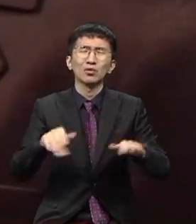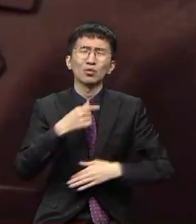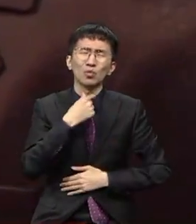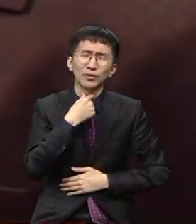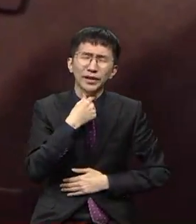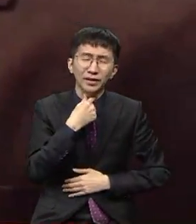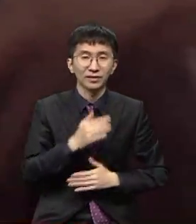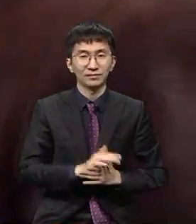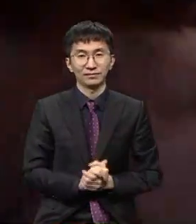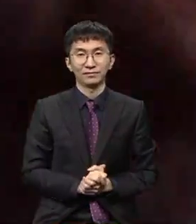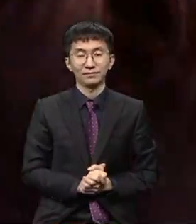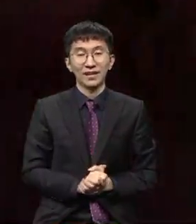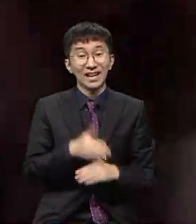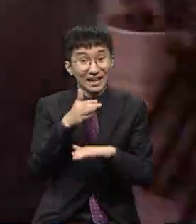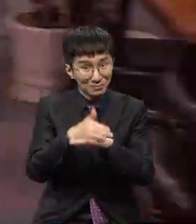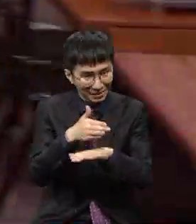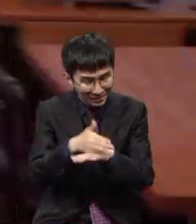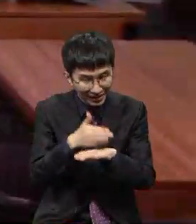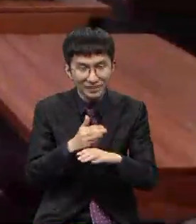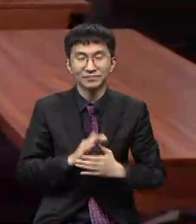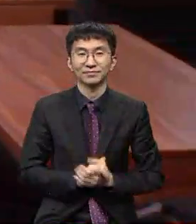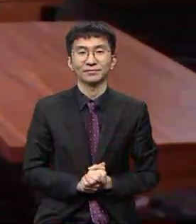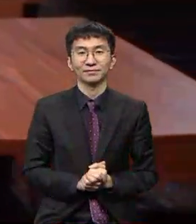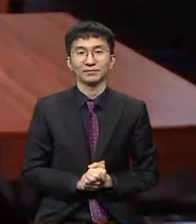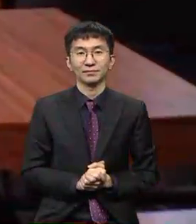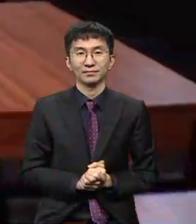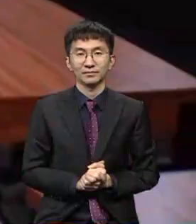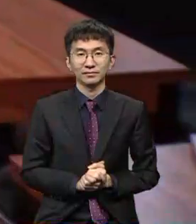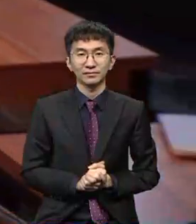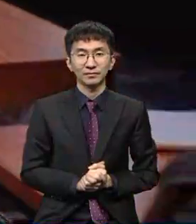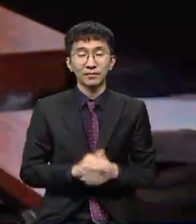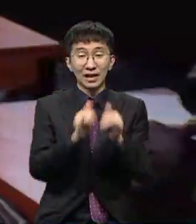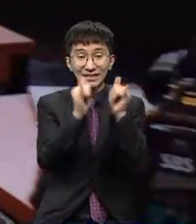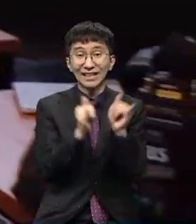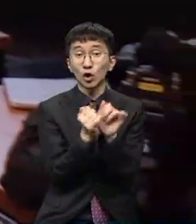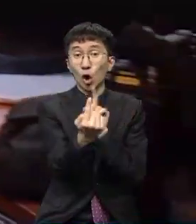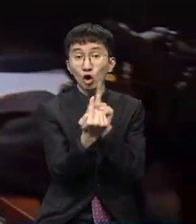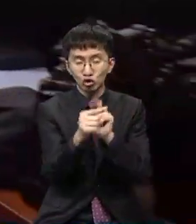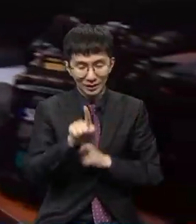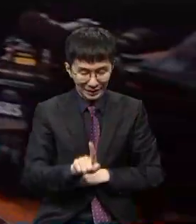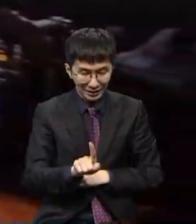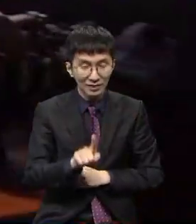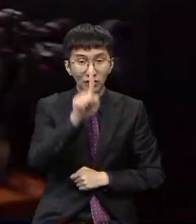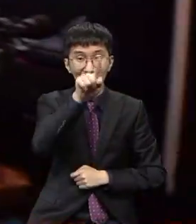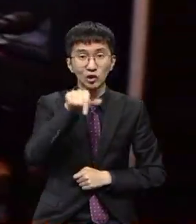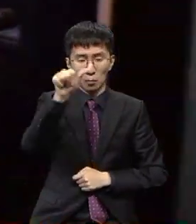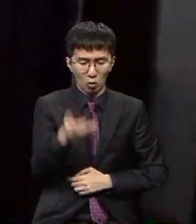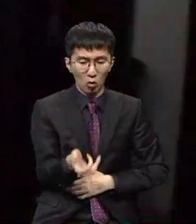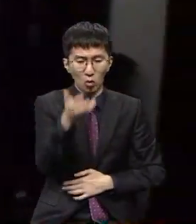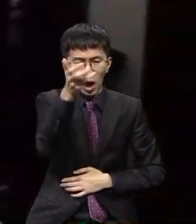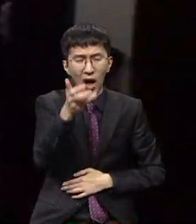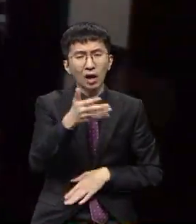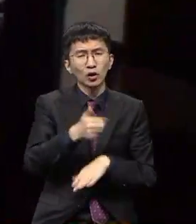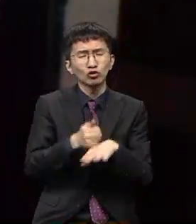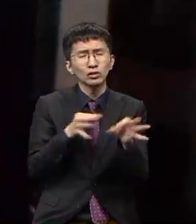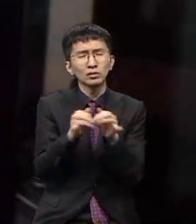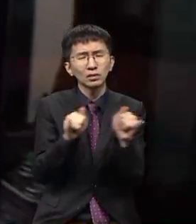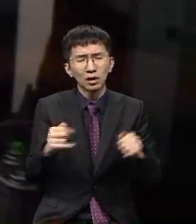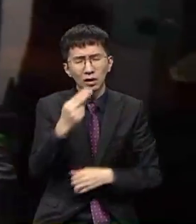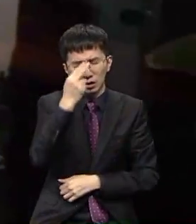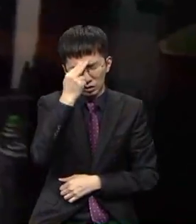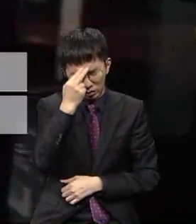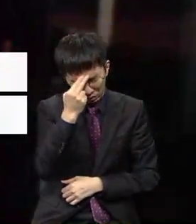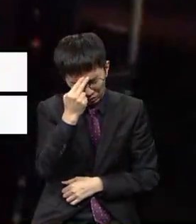바랄 뿐입니다. 네, 감사합니다. 네, 이렇게 사회적 거리두기가 강화되면서 상인분들의 한숨이 더 깊어지고